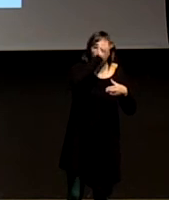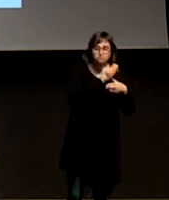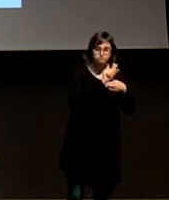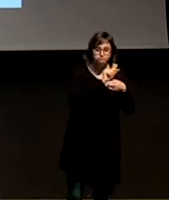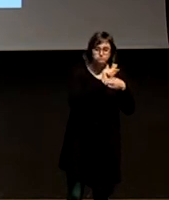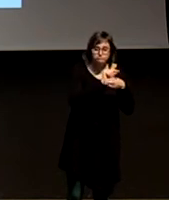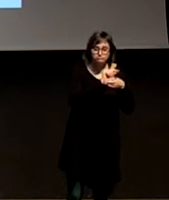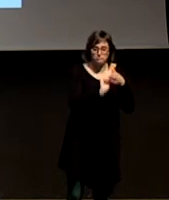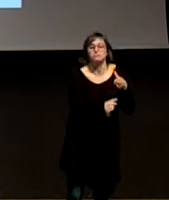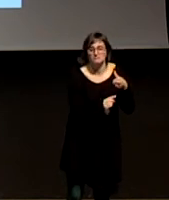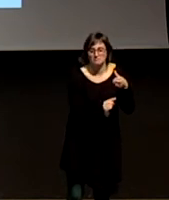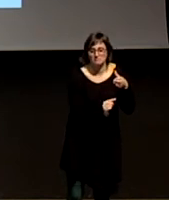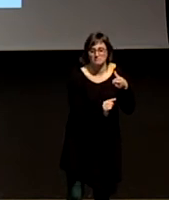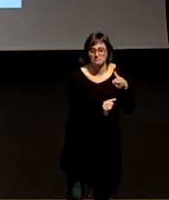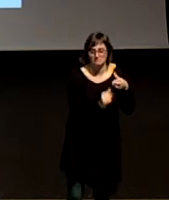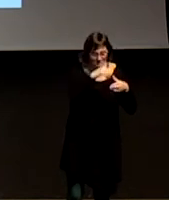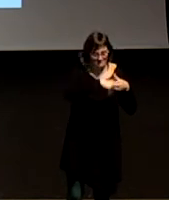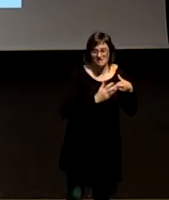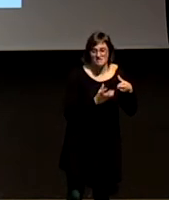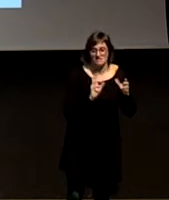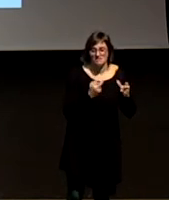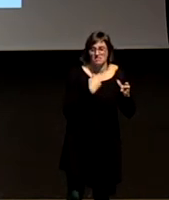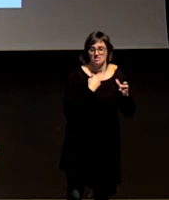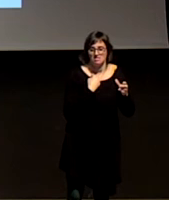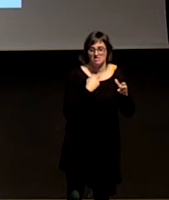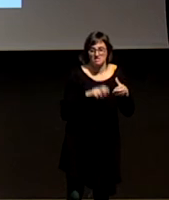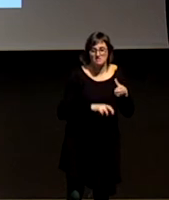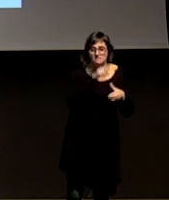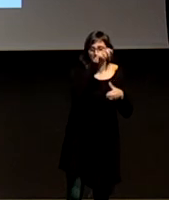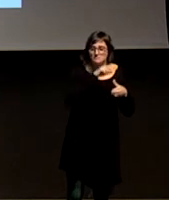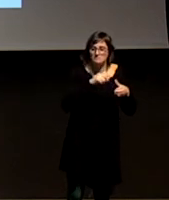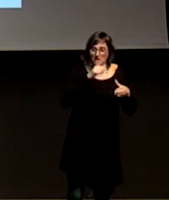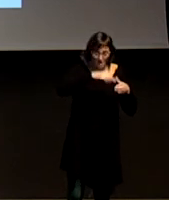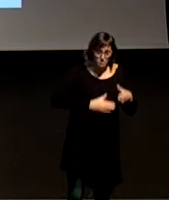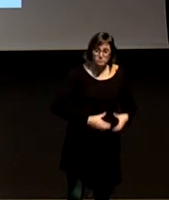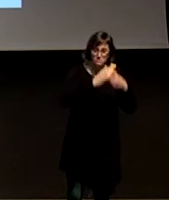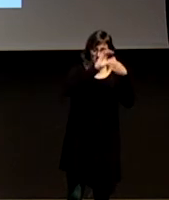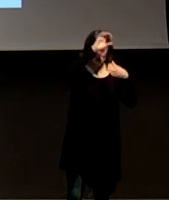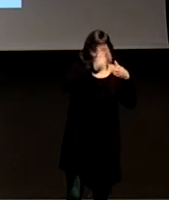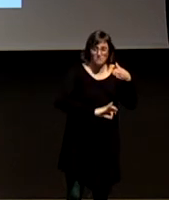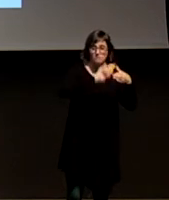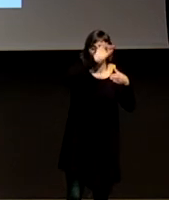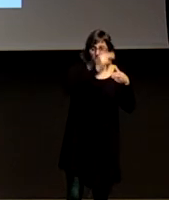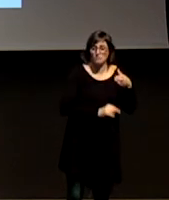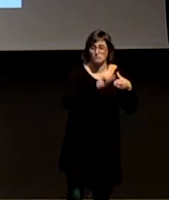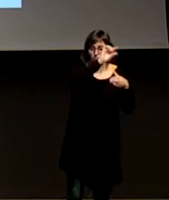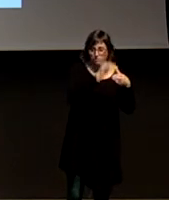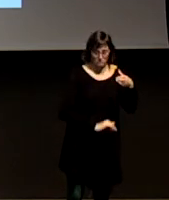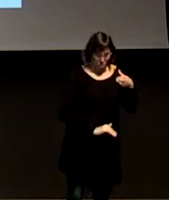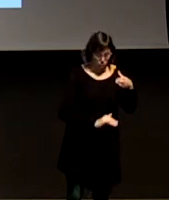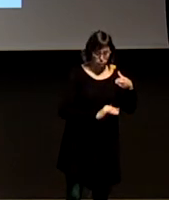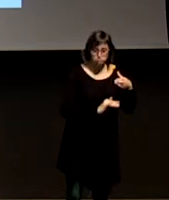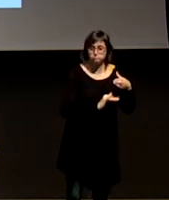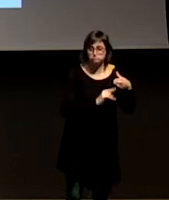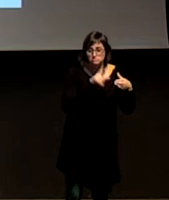oiseau se pose là haut tombe c'est le piège donc à des poteaux où il ya deux mètres dos dedans après donc il ya eu la lp o à